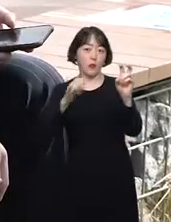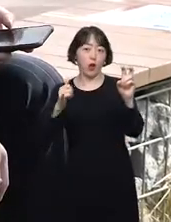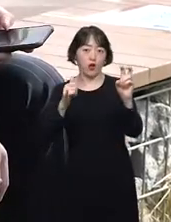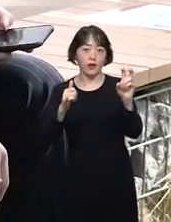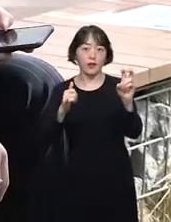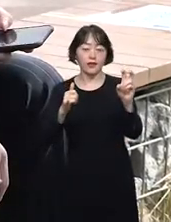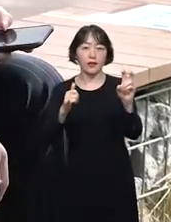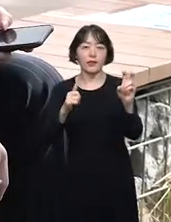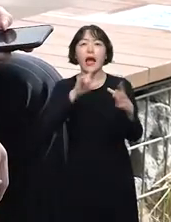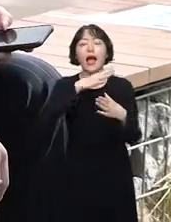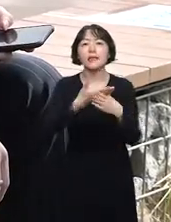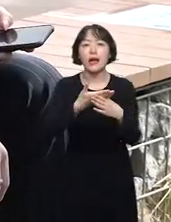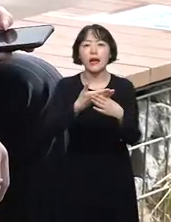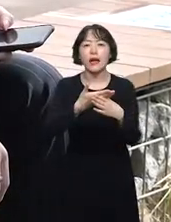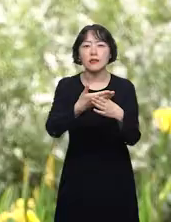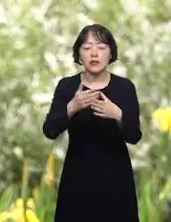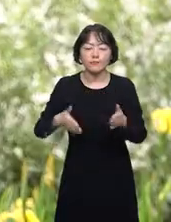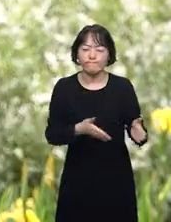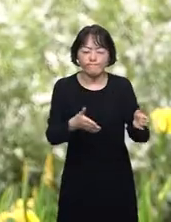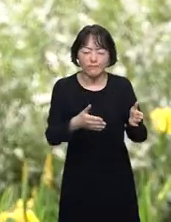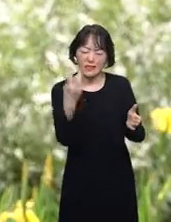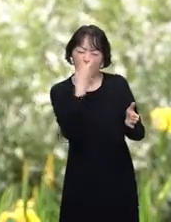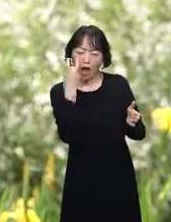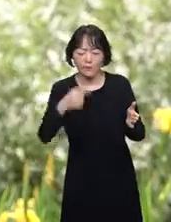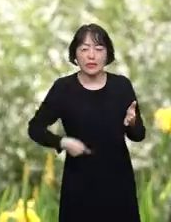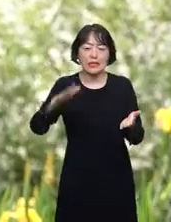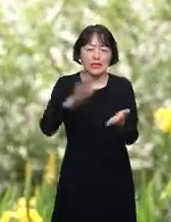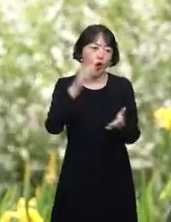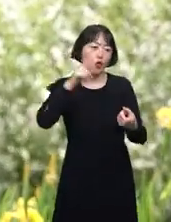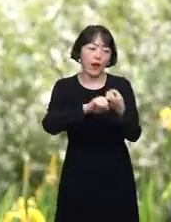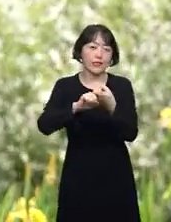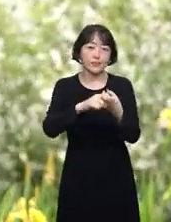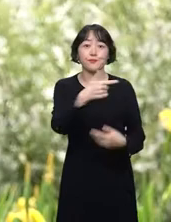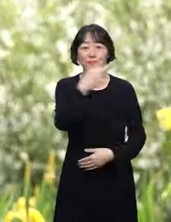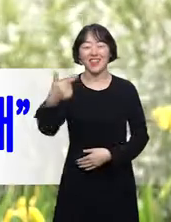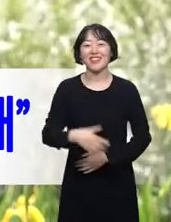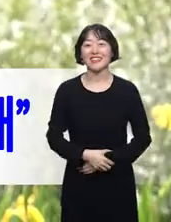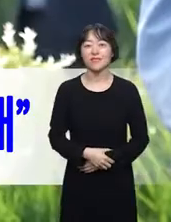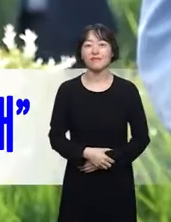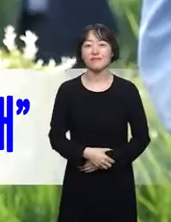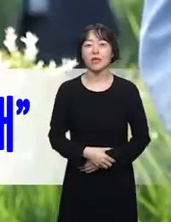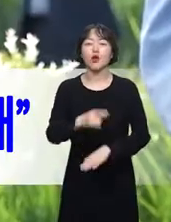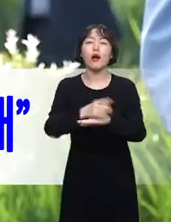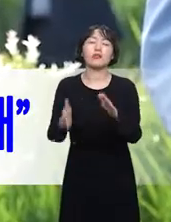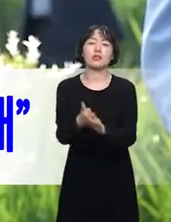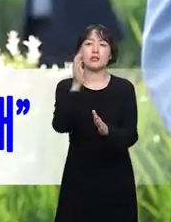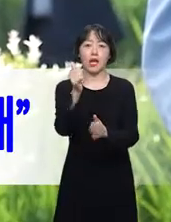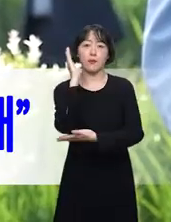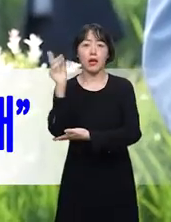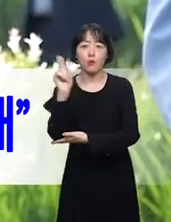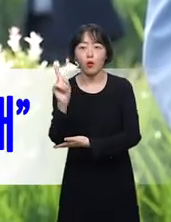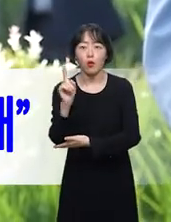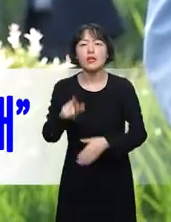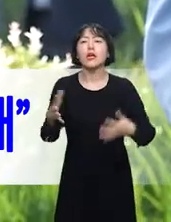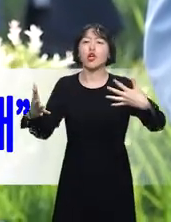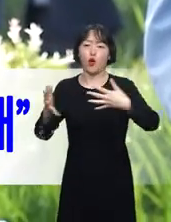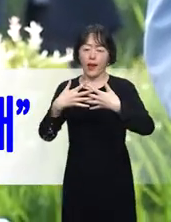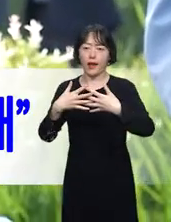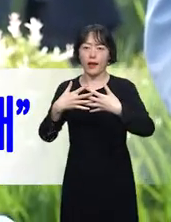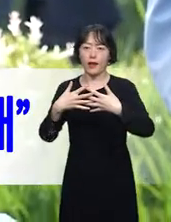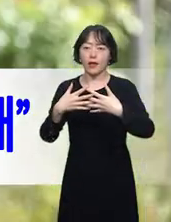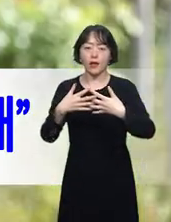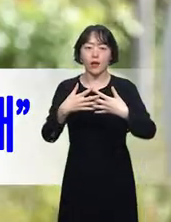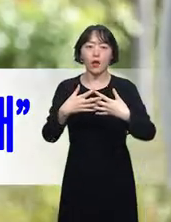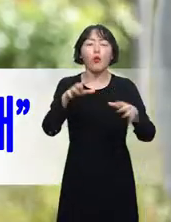명소화 사업에 대한 뜨거운 관심을 보였는데요. 김상돈 시장은 이날 협약은 지자체 간 상호 긴밀한